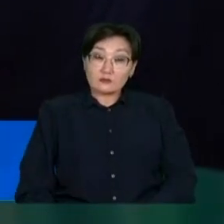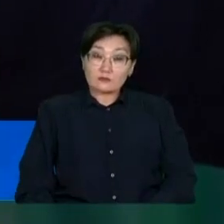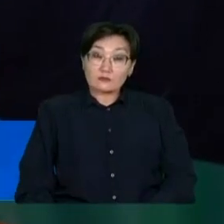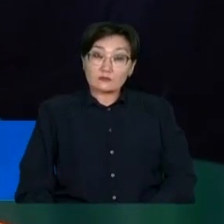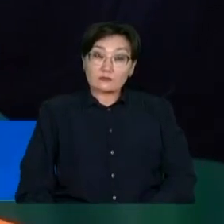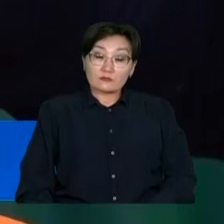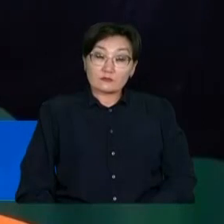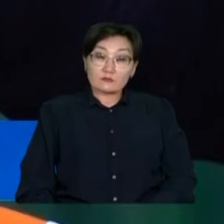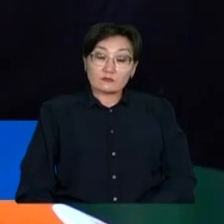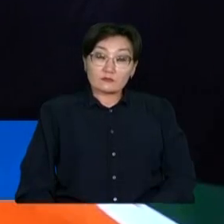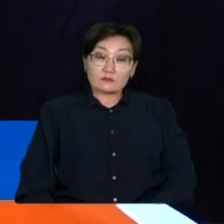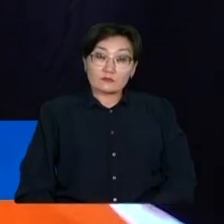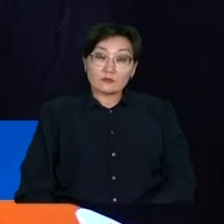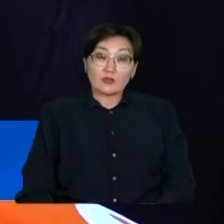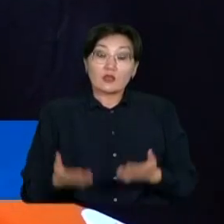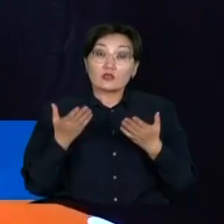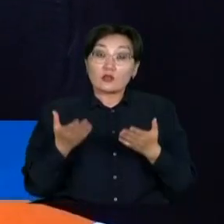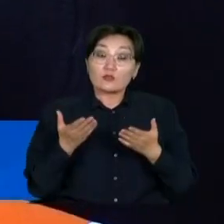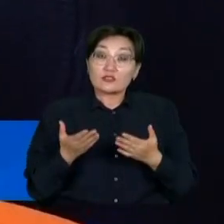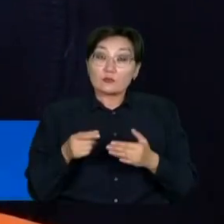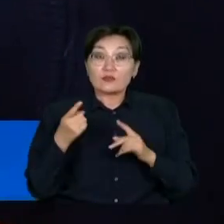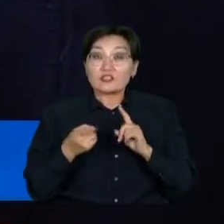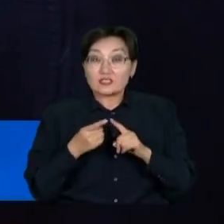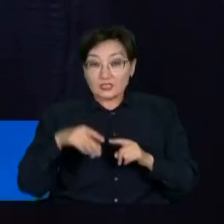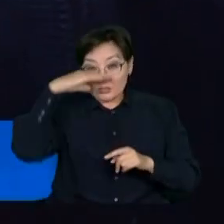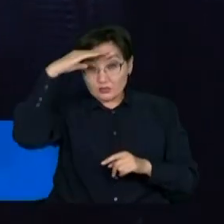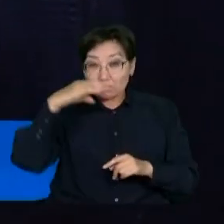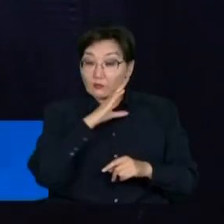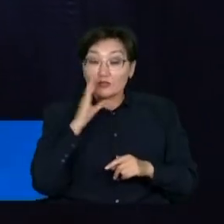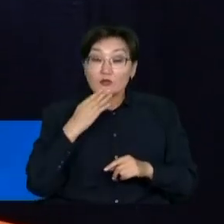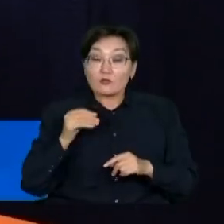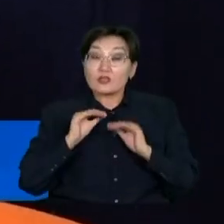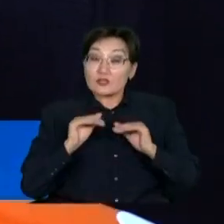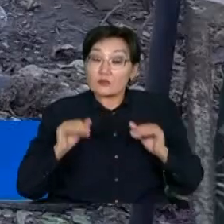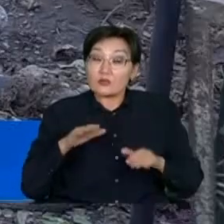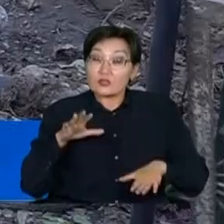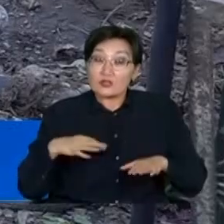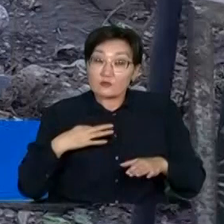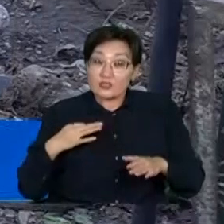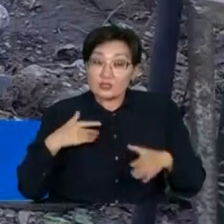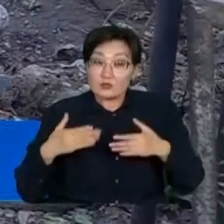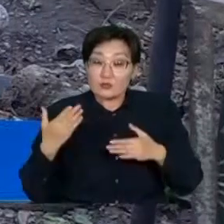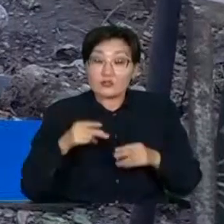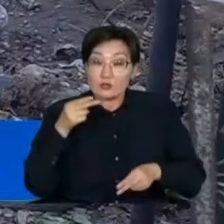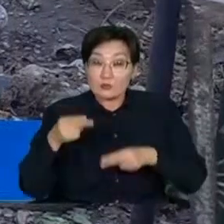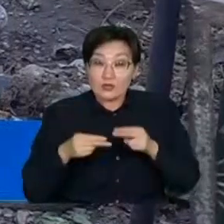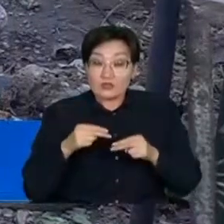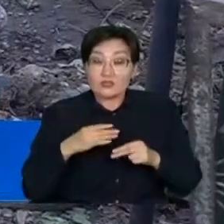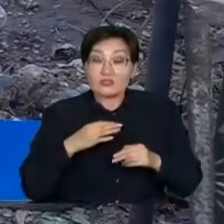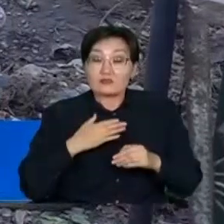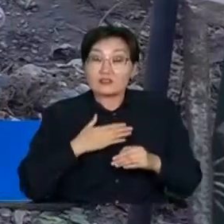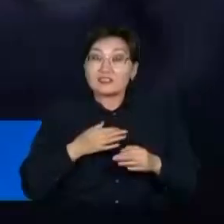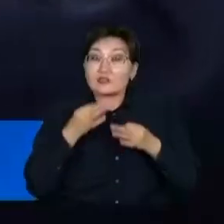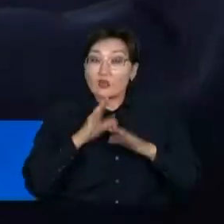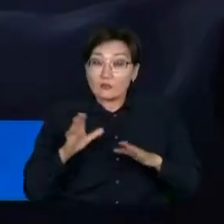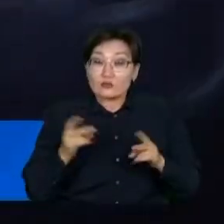самого родителя к своему ребенку. Бұл жақта біріншіден ата-аналардың өз баласына деген салғырттығы. Олар сол кезде отаға көңілі толмаса айтулары